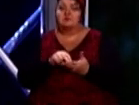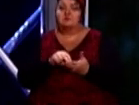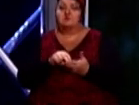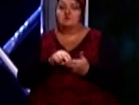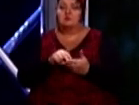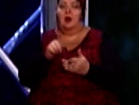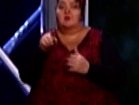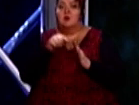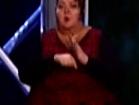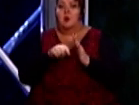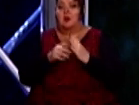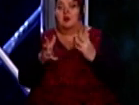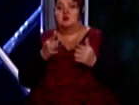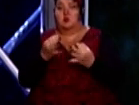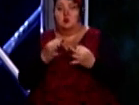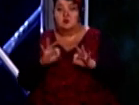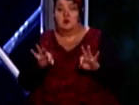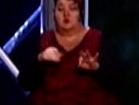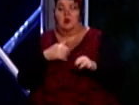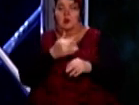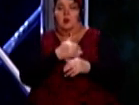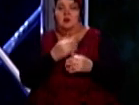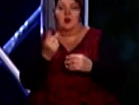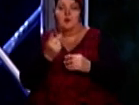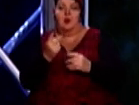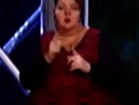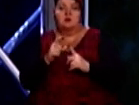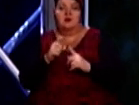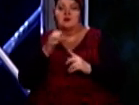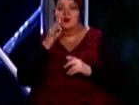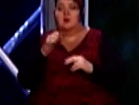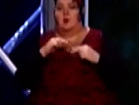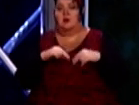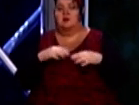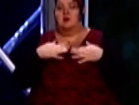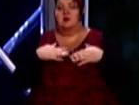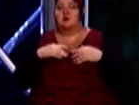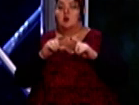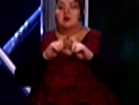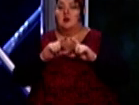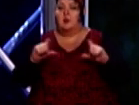якщо дозволити, я б хотіла пару слів сказати. Справа в тому, що працівниками нашого департаменту